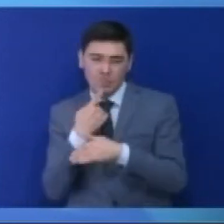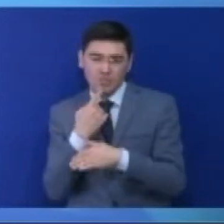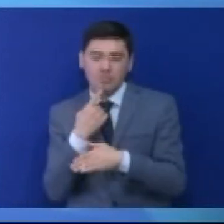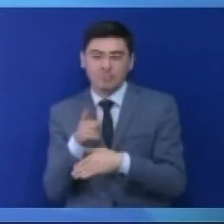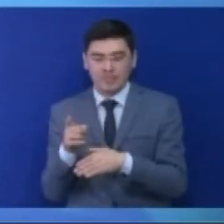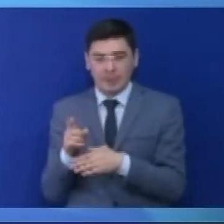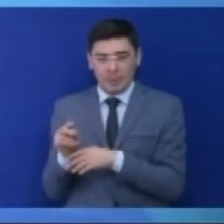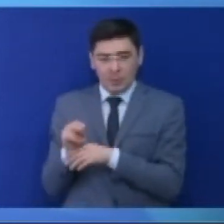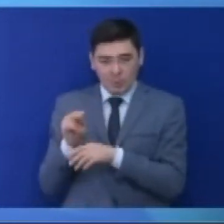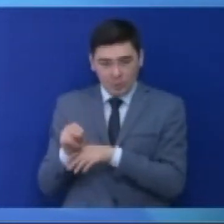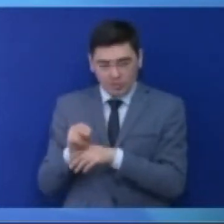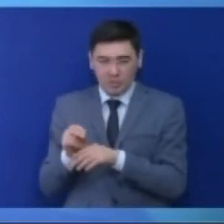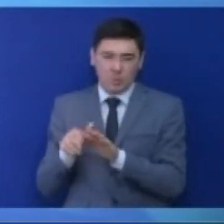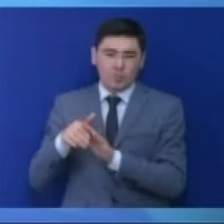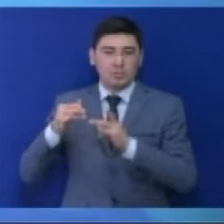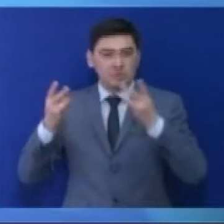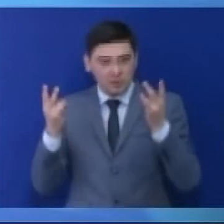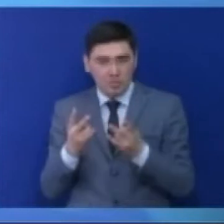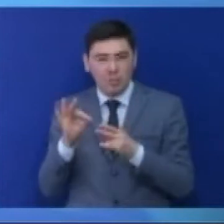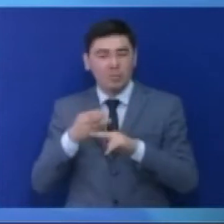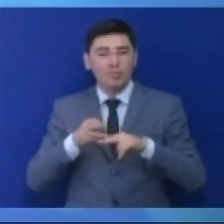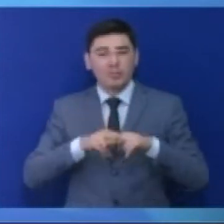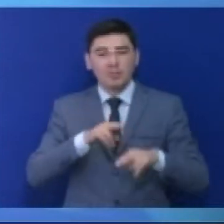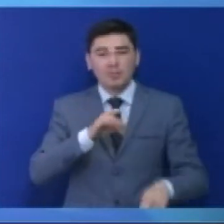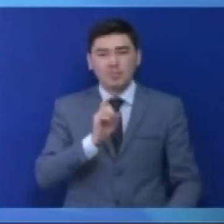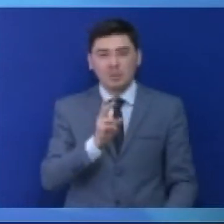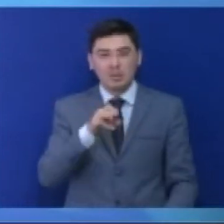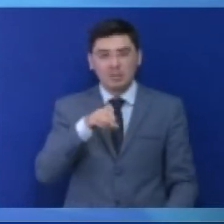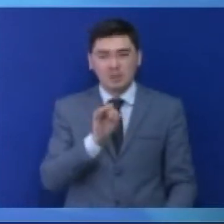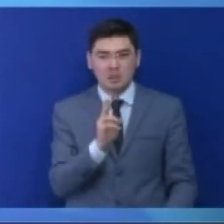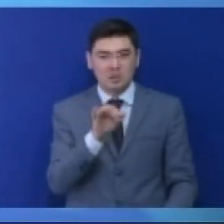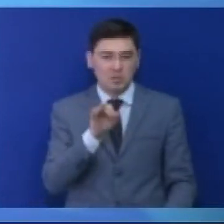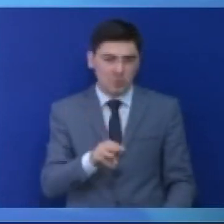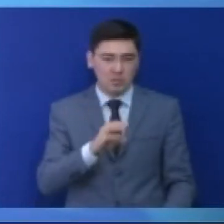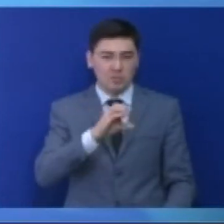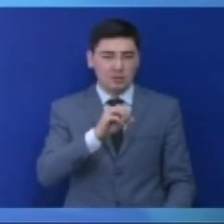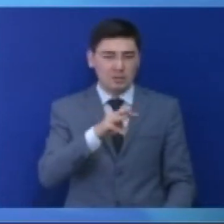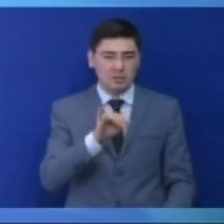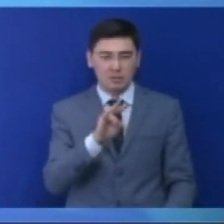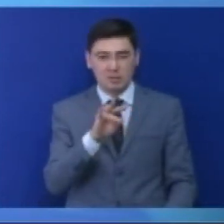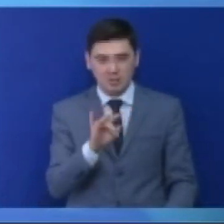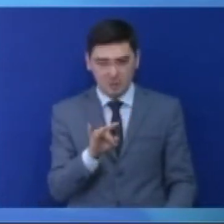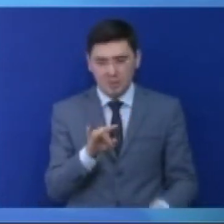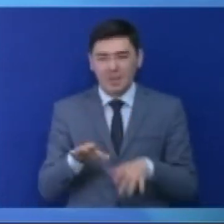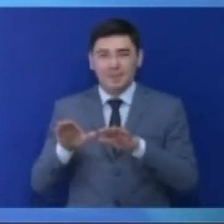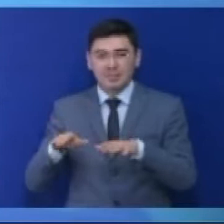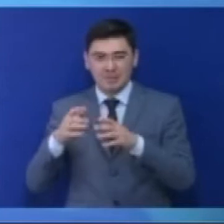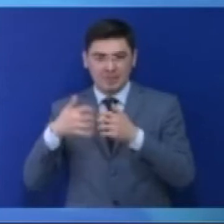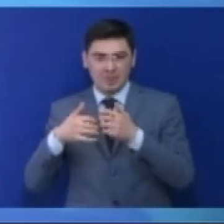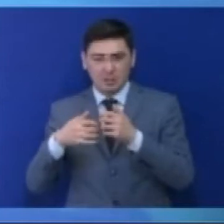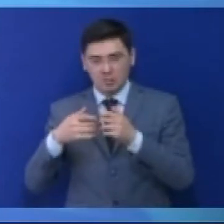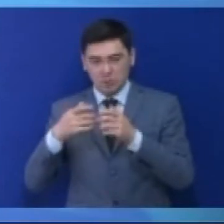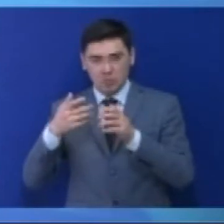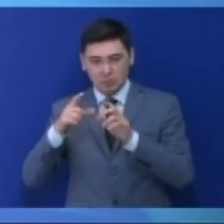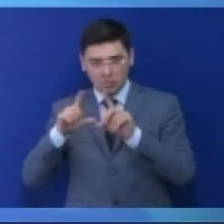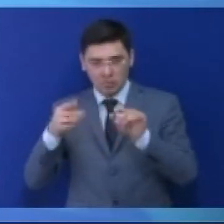этом было сказано на семинаре «Практикуме», организованном на базе кабинета психолога педагогической коррекции средней школы номер